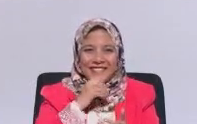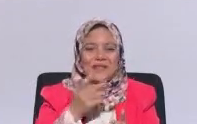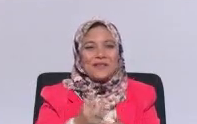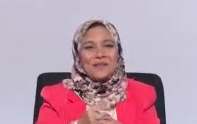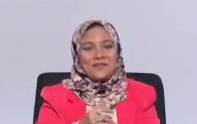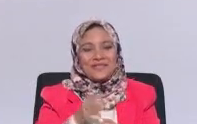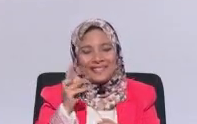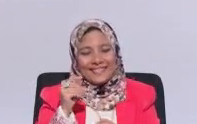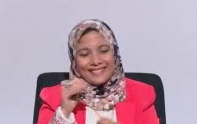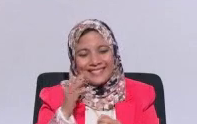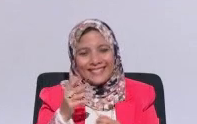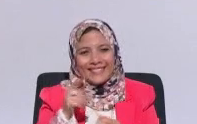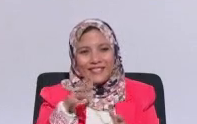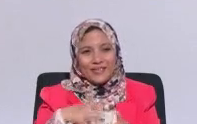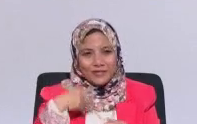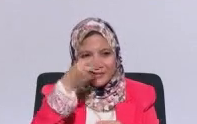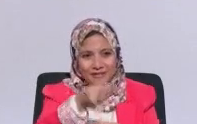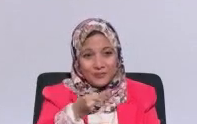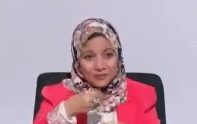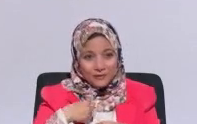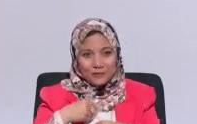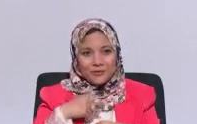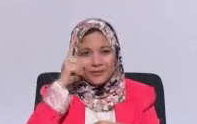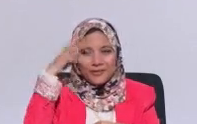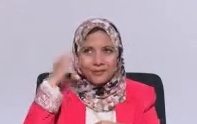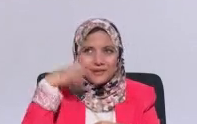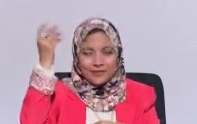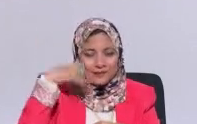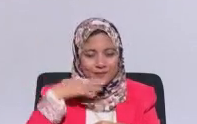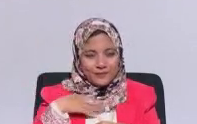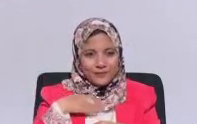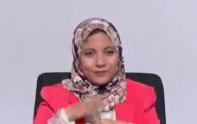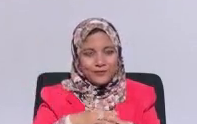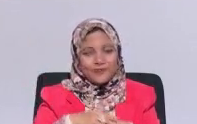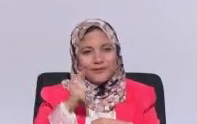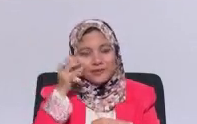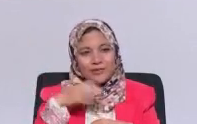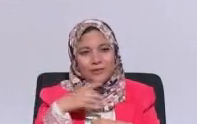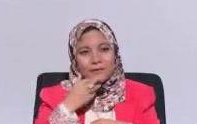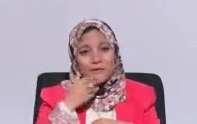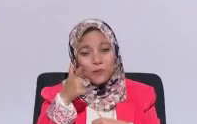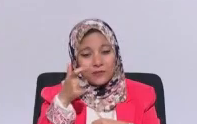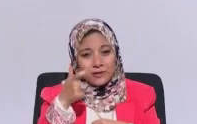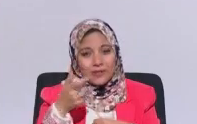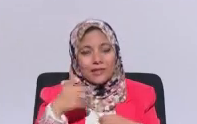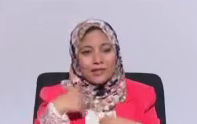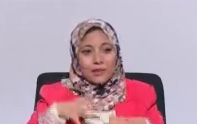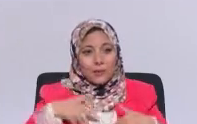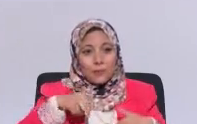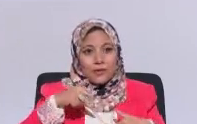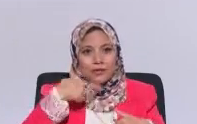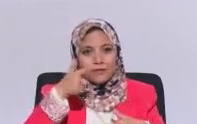اتفضل. ده هديه يا ريس. اتفضل. استر يا رب. المسدس ده عاوزك انت تهددني بيه